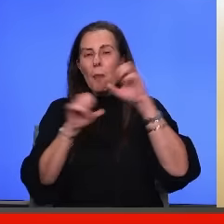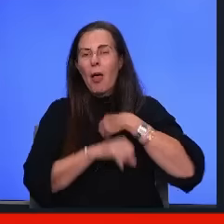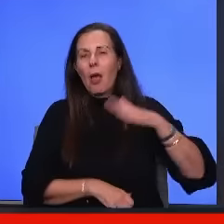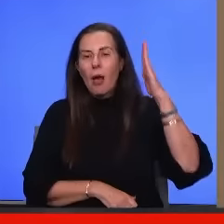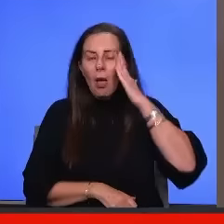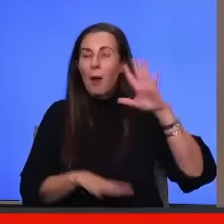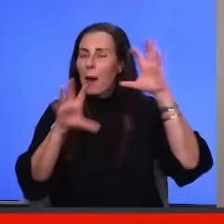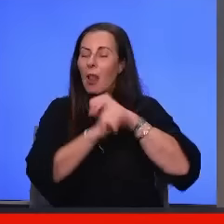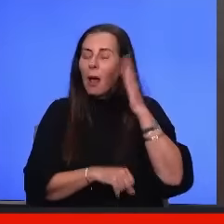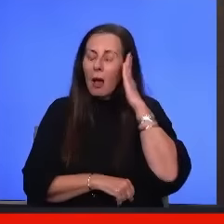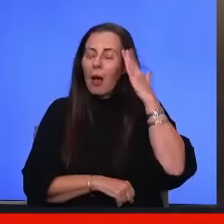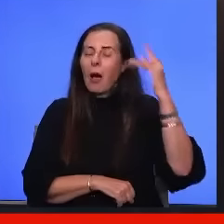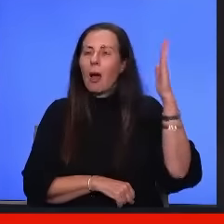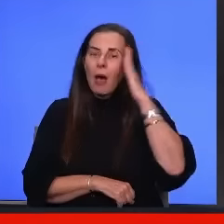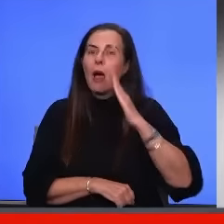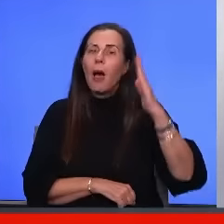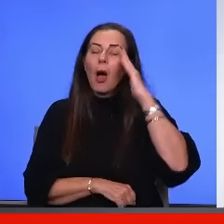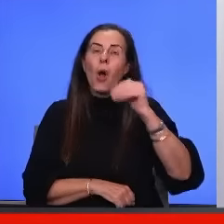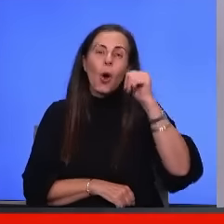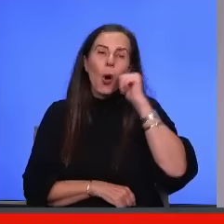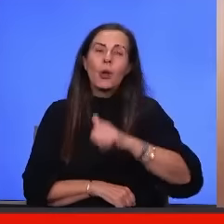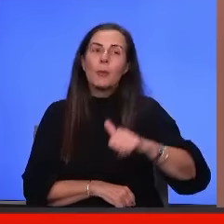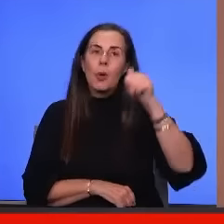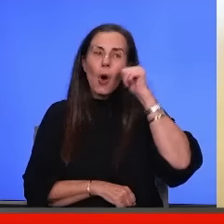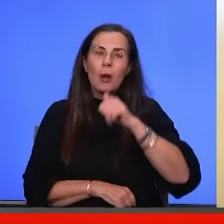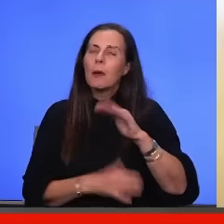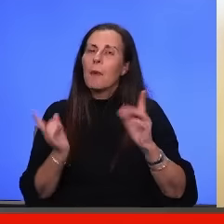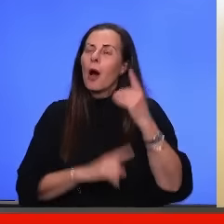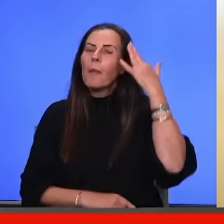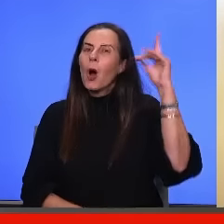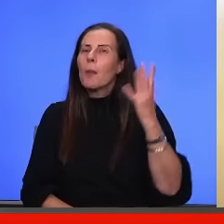לילה. מי? אביעד. מה קורה בחלום?